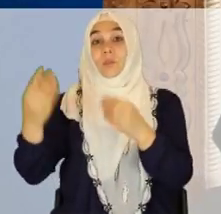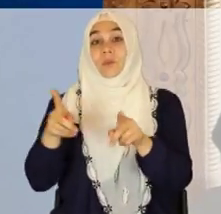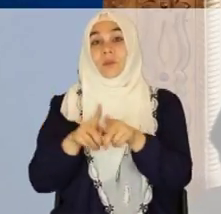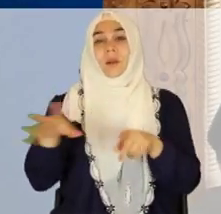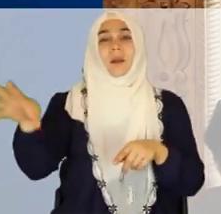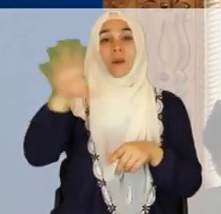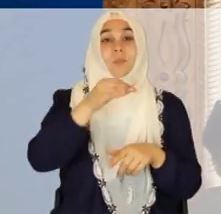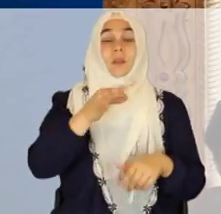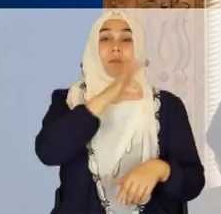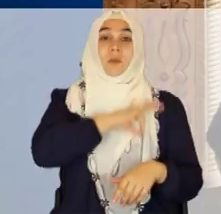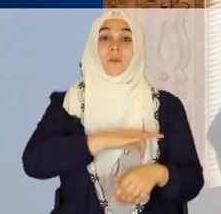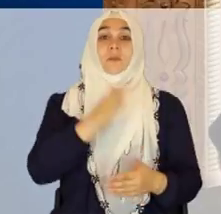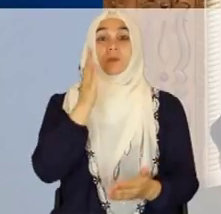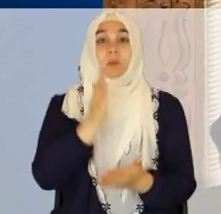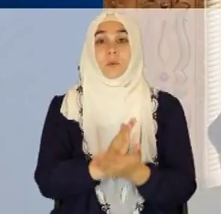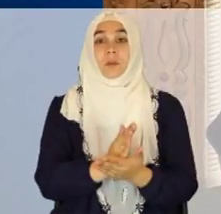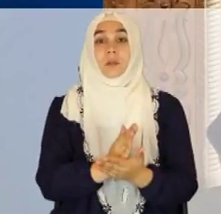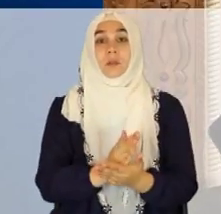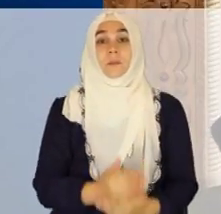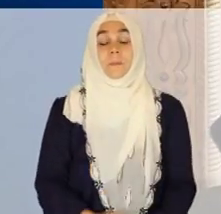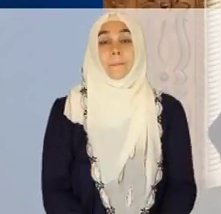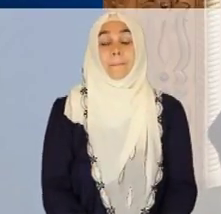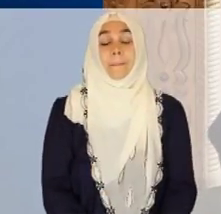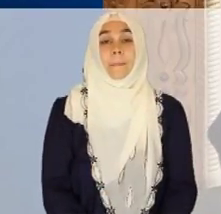ilmdan butun xalq manfaatlar bo'ladi.